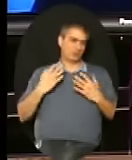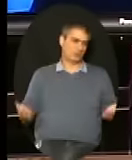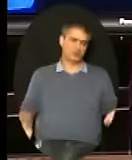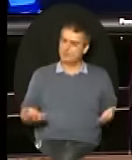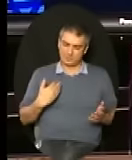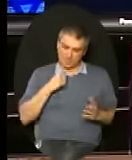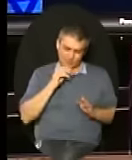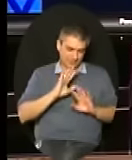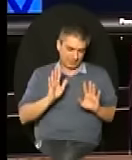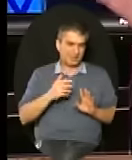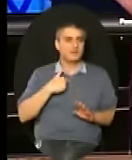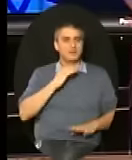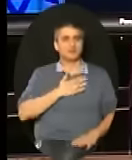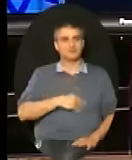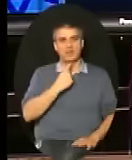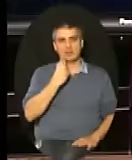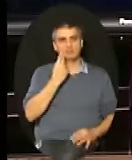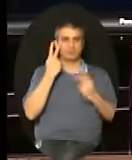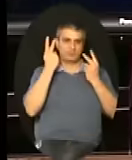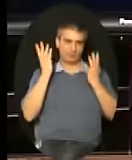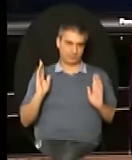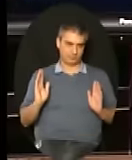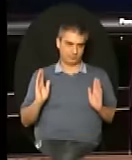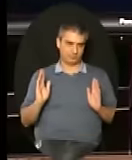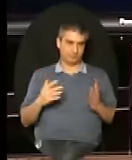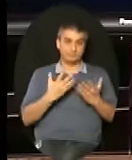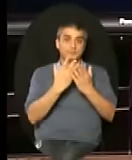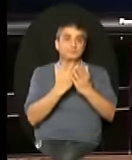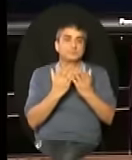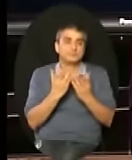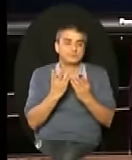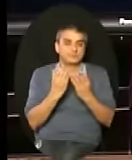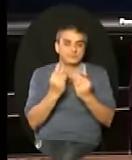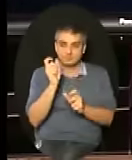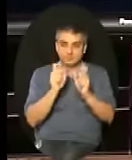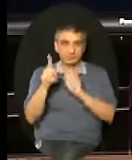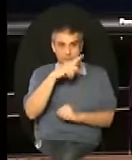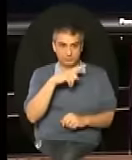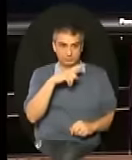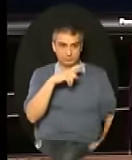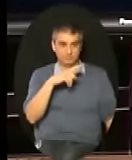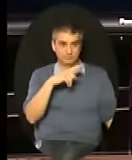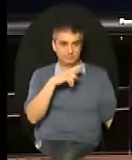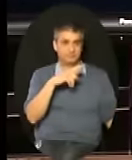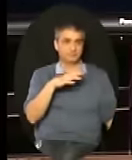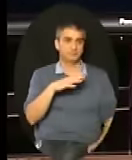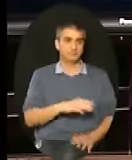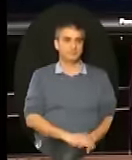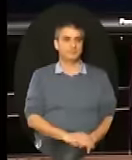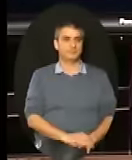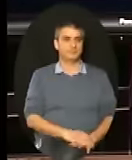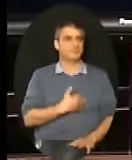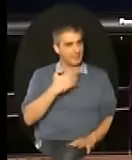לא אהיה שם. אני כן רוצה לומר משהו עקרוני. הרבה מתושבי... טוב, אני